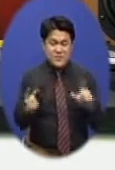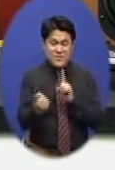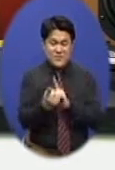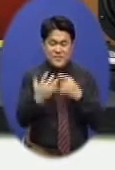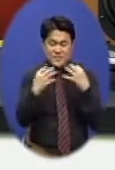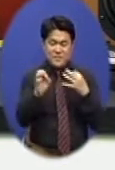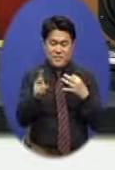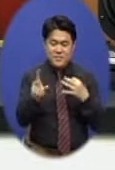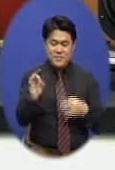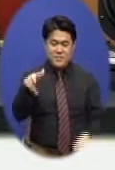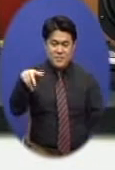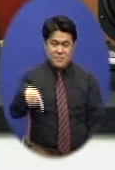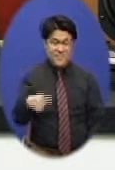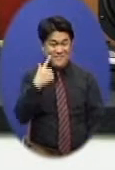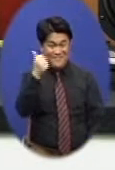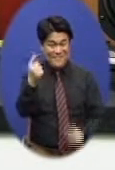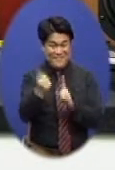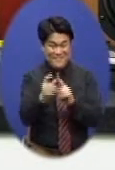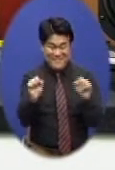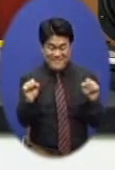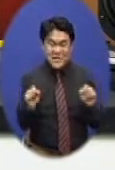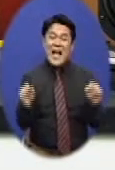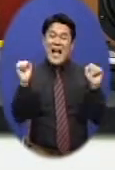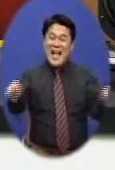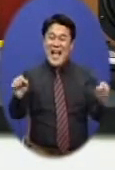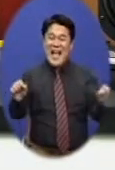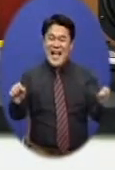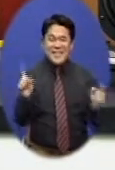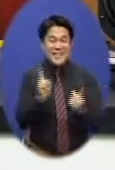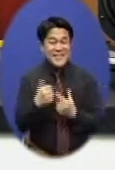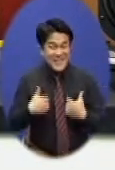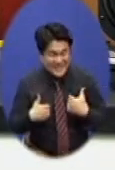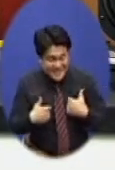아버님, 안녕하세요. 안녕하세요. 네, 반갑습니다.